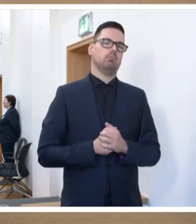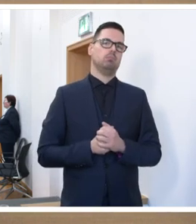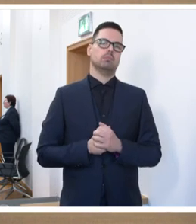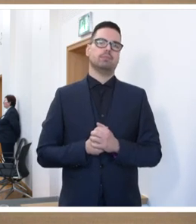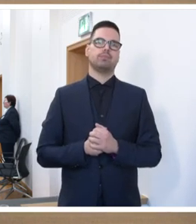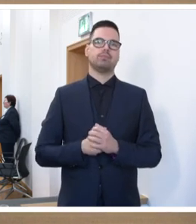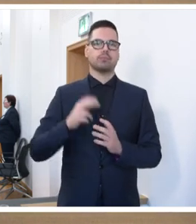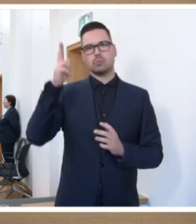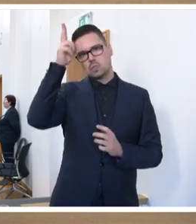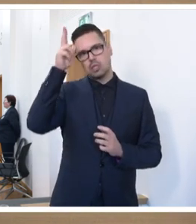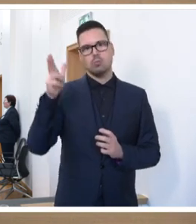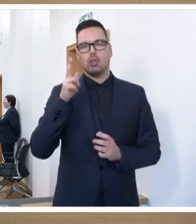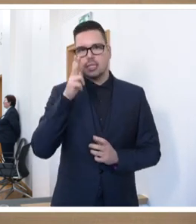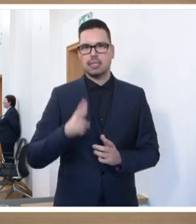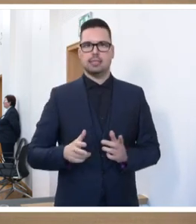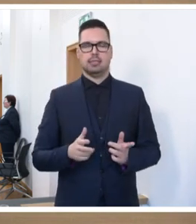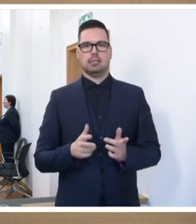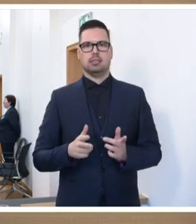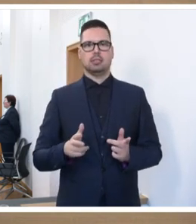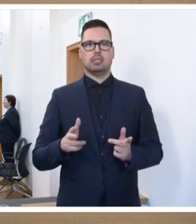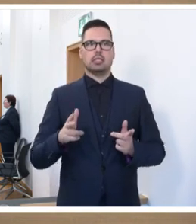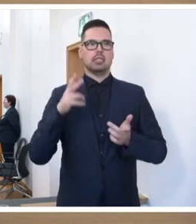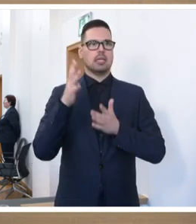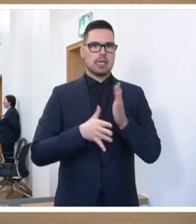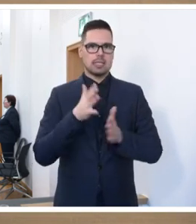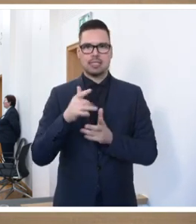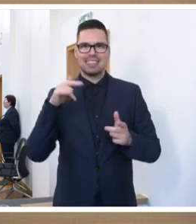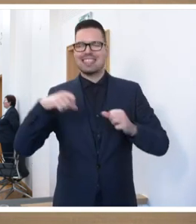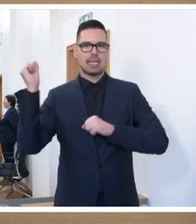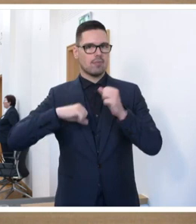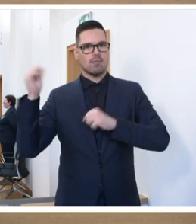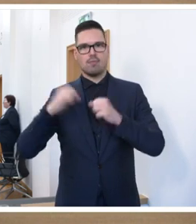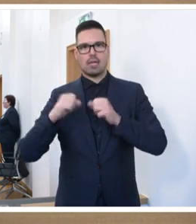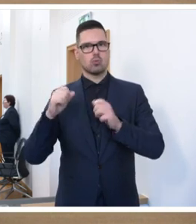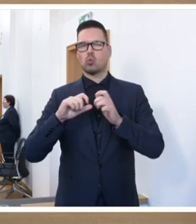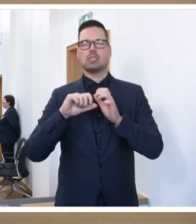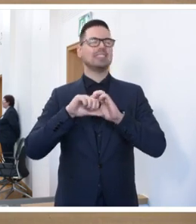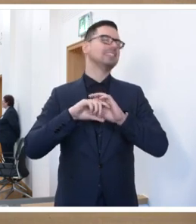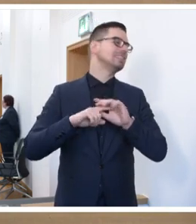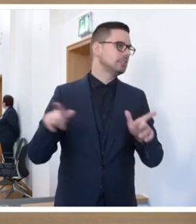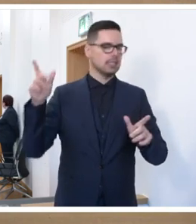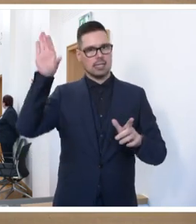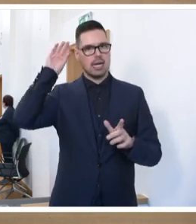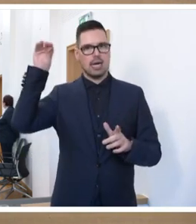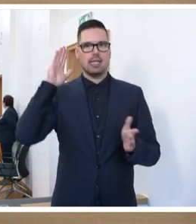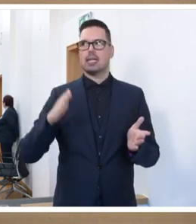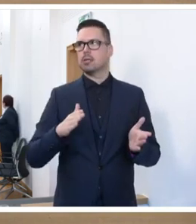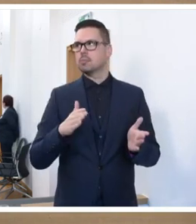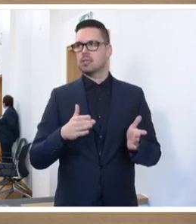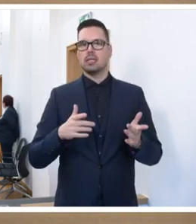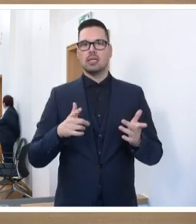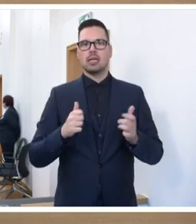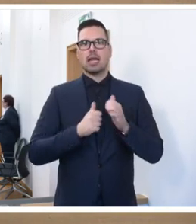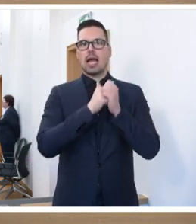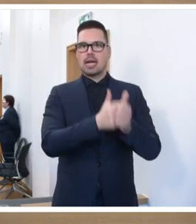Gestandene Polizistinnen und Polizisten und Einsatzkräfte haben berichtet, dass sie diese Gewalt, diese Aggression in der Form noch nie erlebt hätten. Allen Rettungskräften in unserem Land